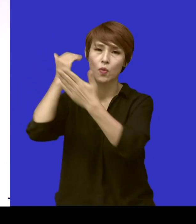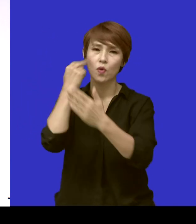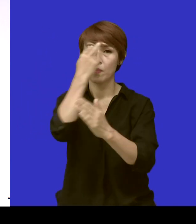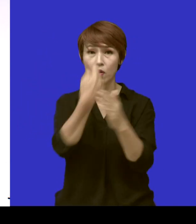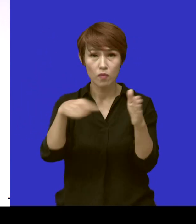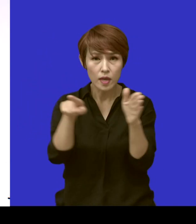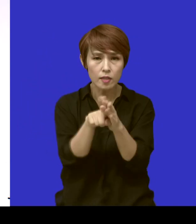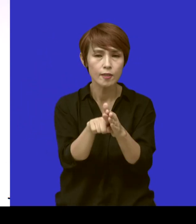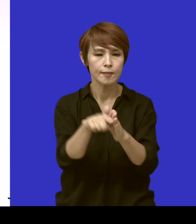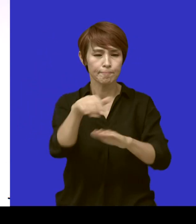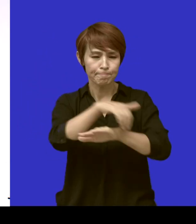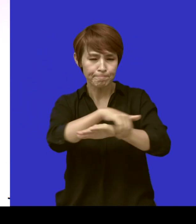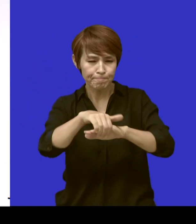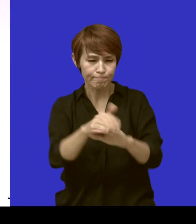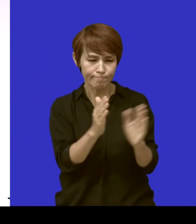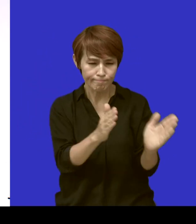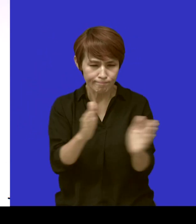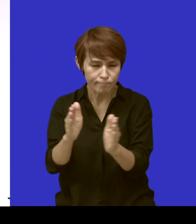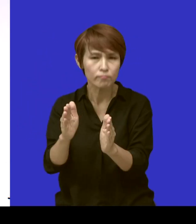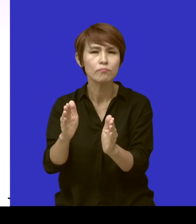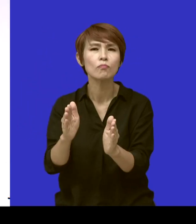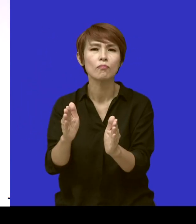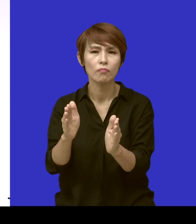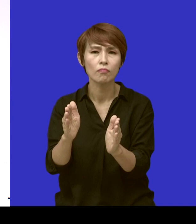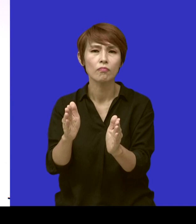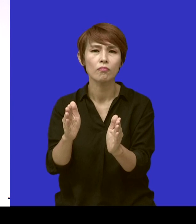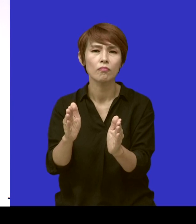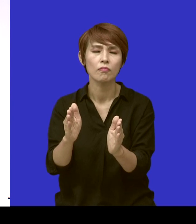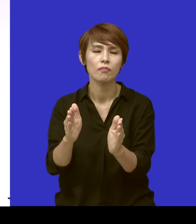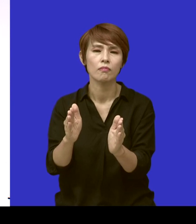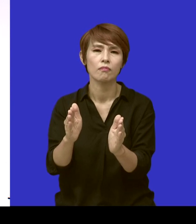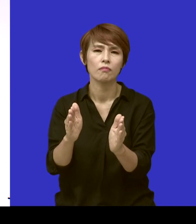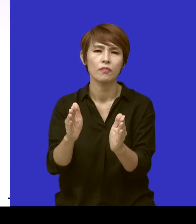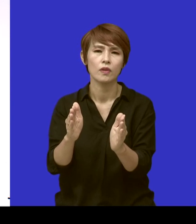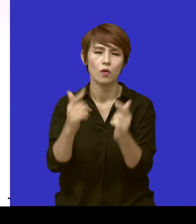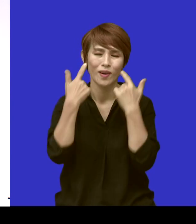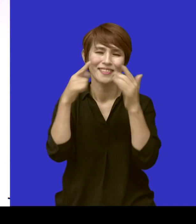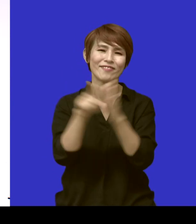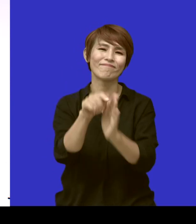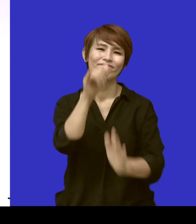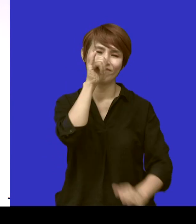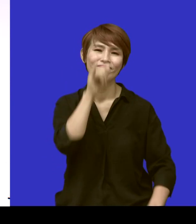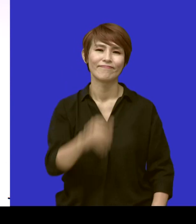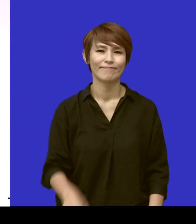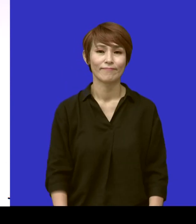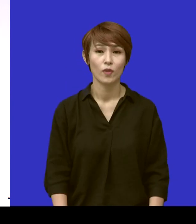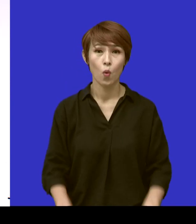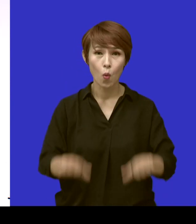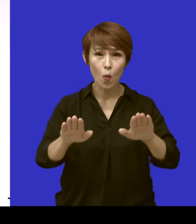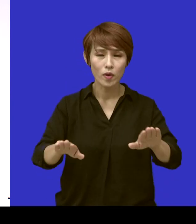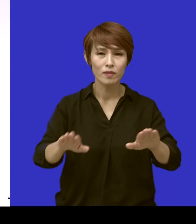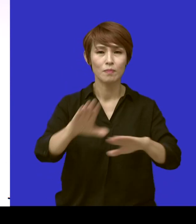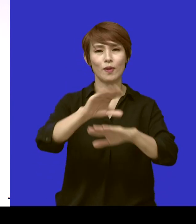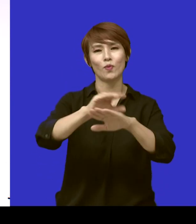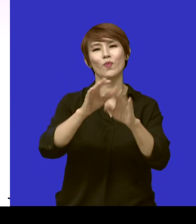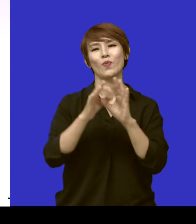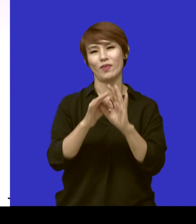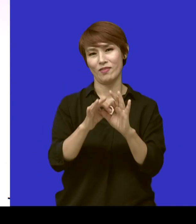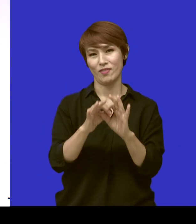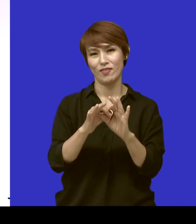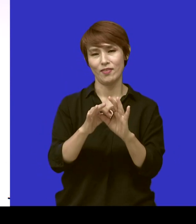계시고 준비하고 계시다라는 확신이 있습니다. 그래서 오늘 이렇게 새롭게 하소서를